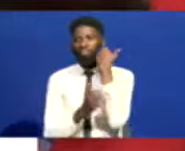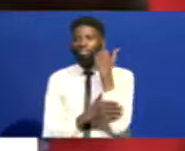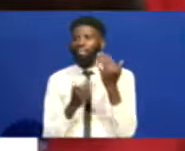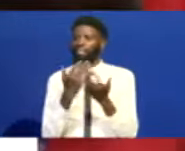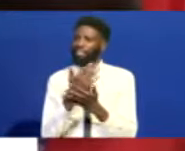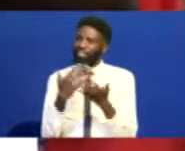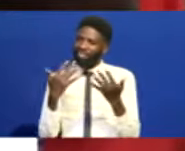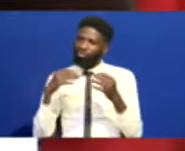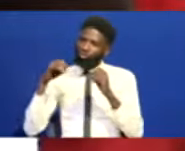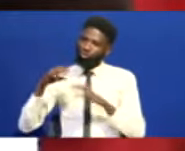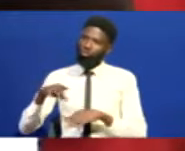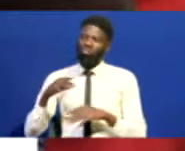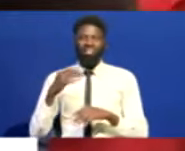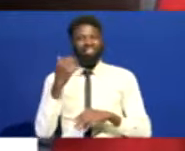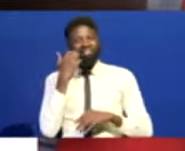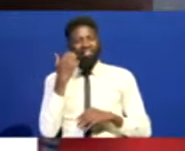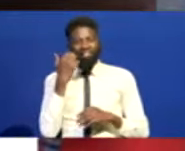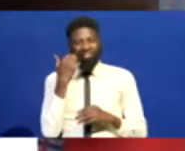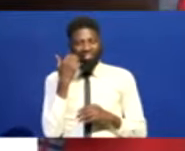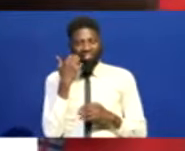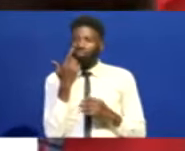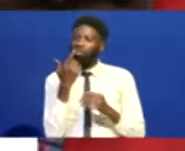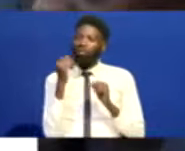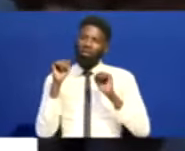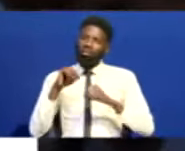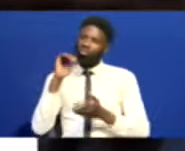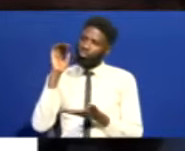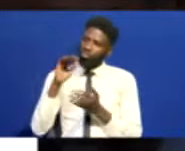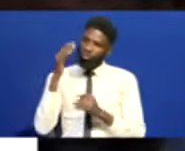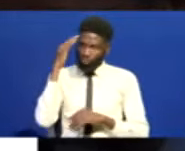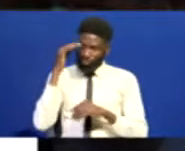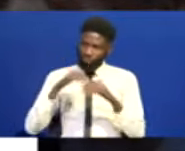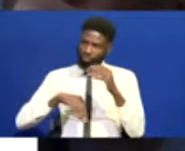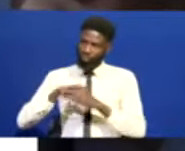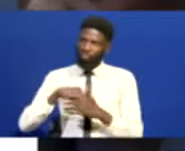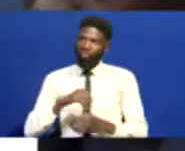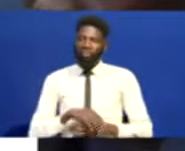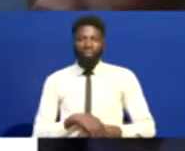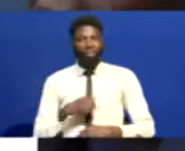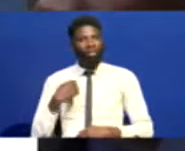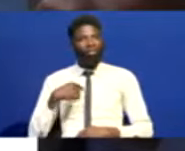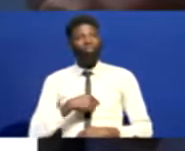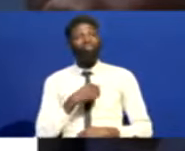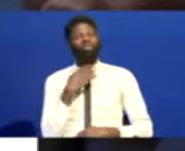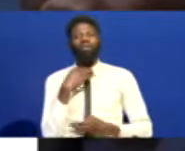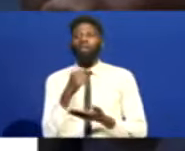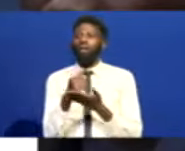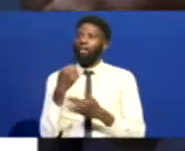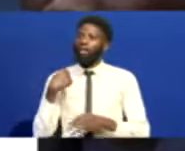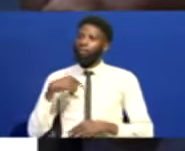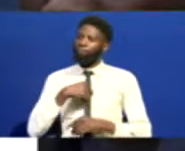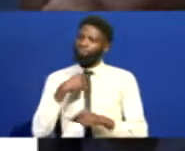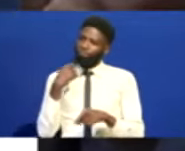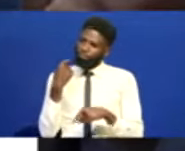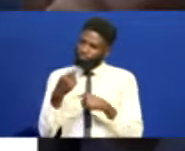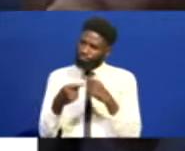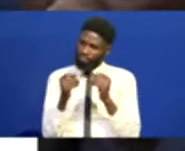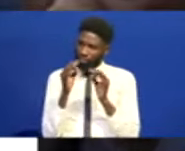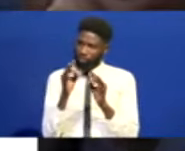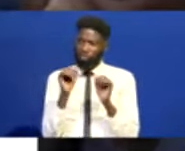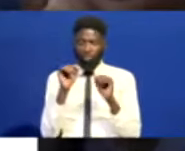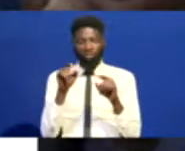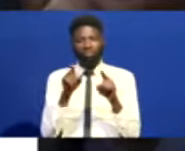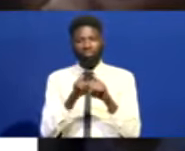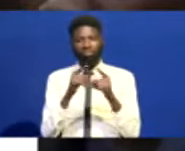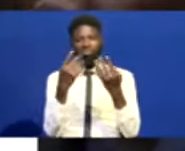lifestyle diseases tunapunguza kwa sababu ya hii ball. So tunataka bado mtusaidie, tusonge mbele, ikiwezekana hata hapa ikue na perimeter